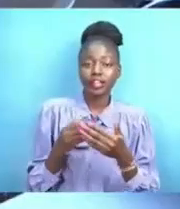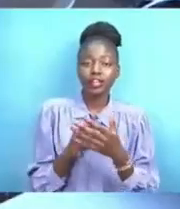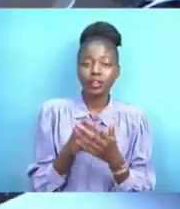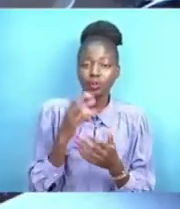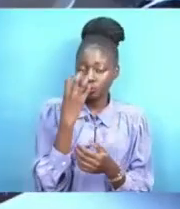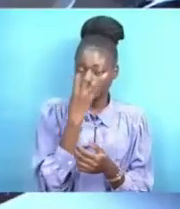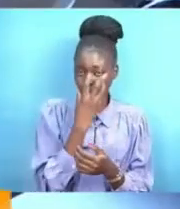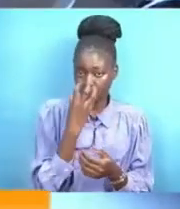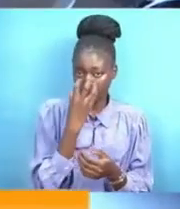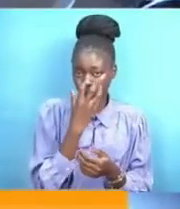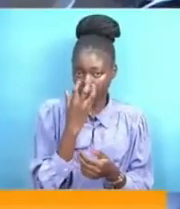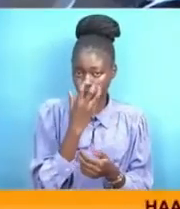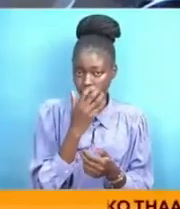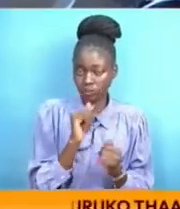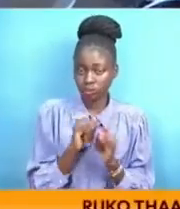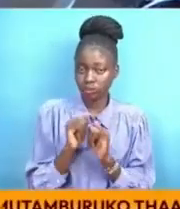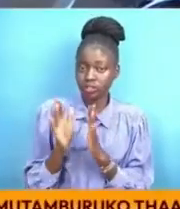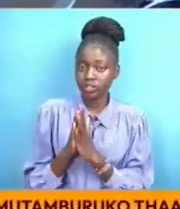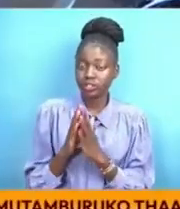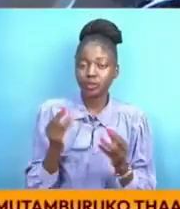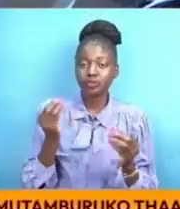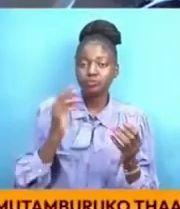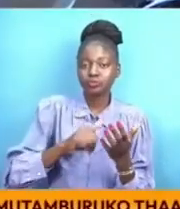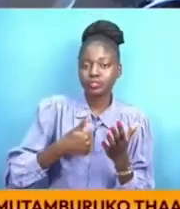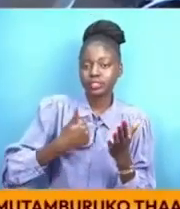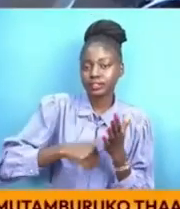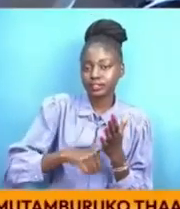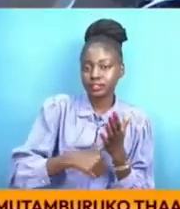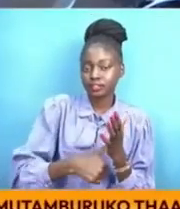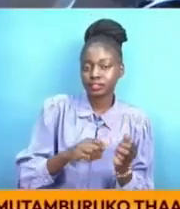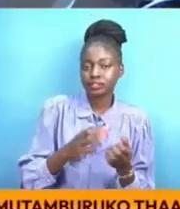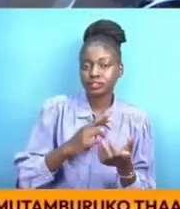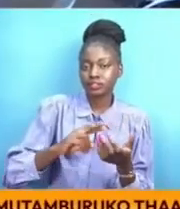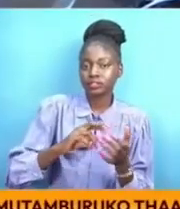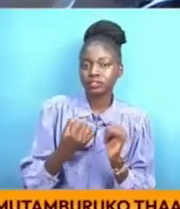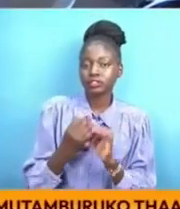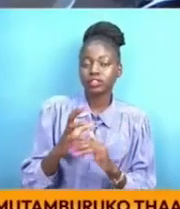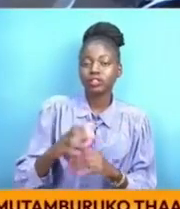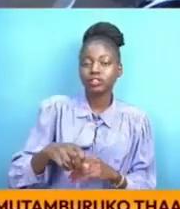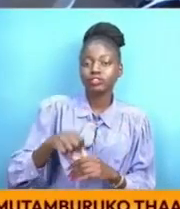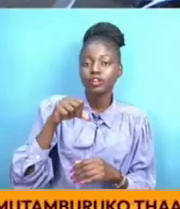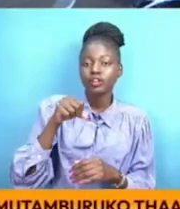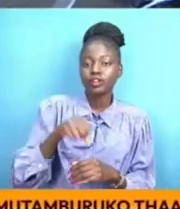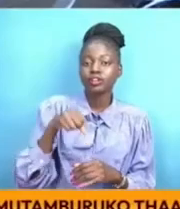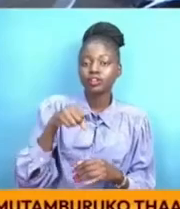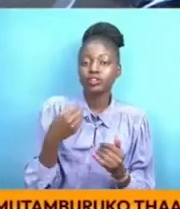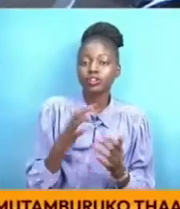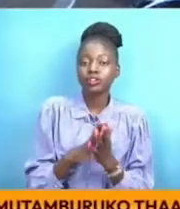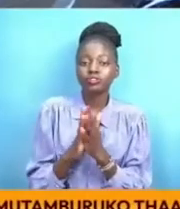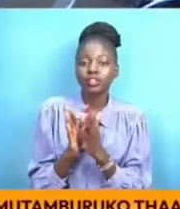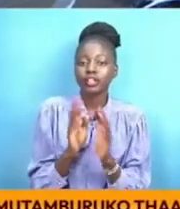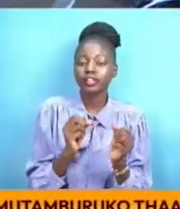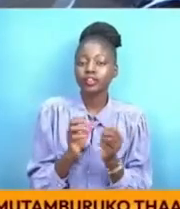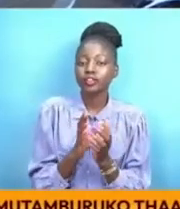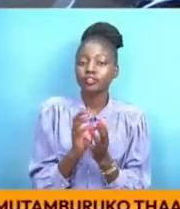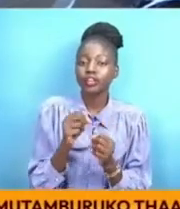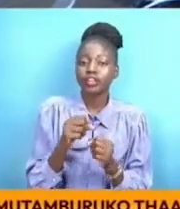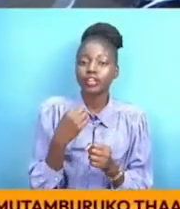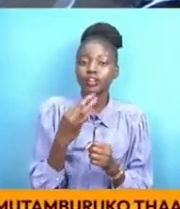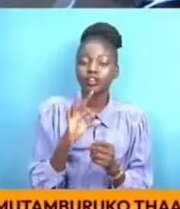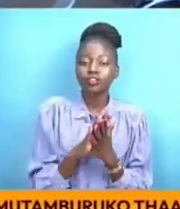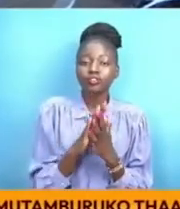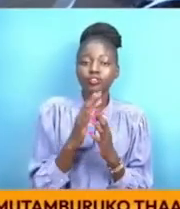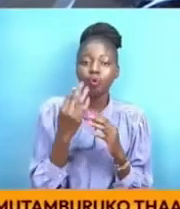Speaker wa Florida Dagitari William Ruto ni ekirite kirole medekithia budget ya thaidira ya muigana wa